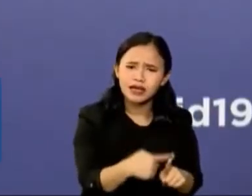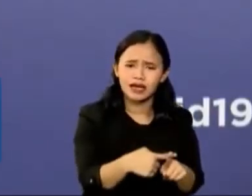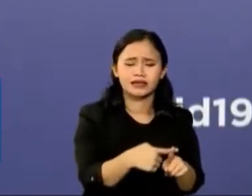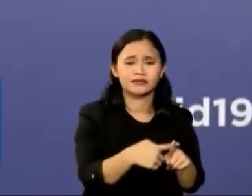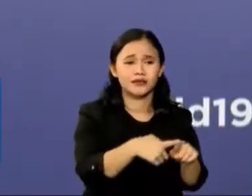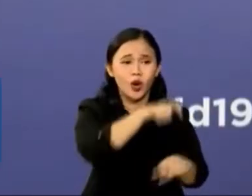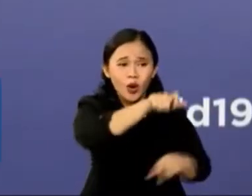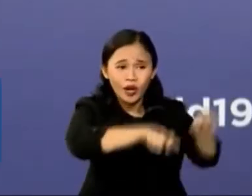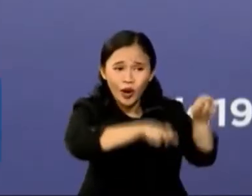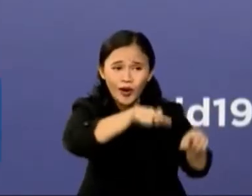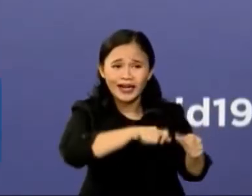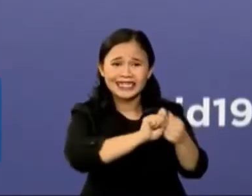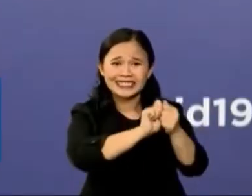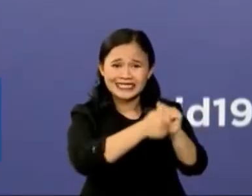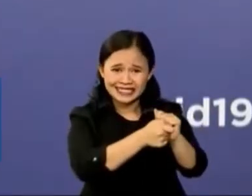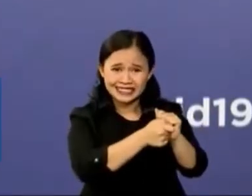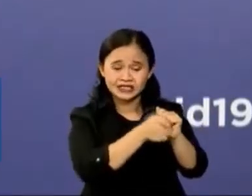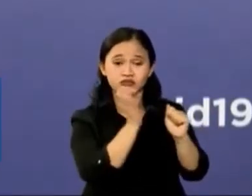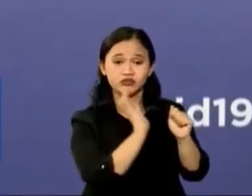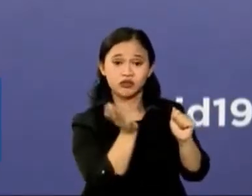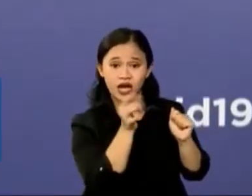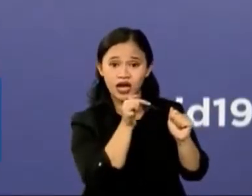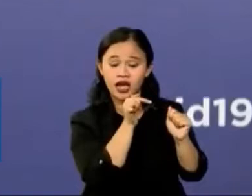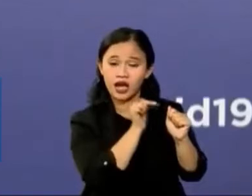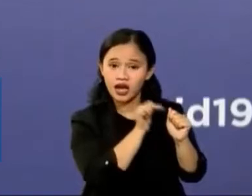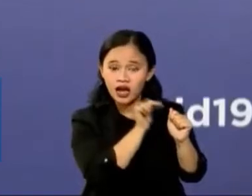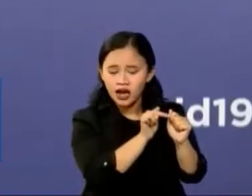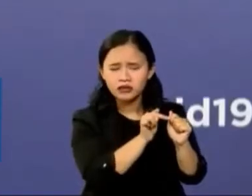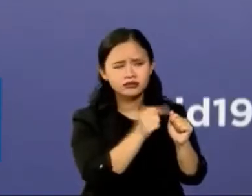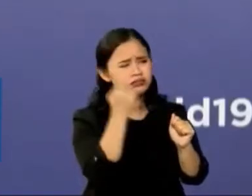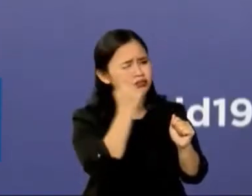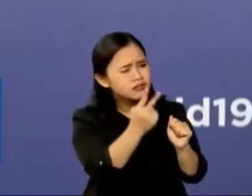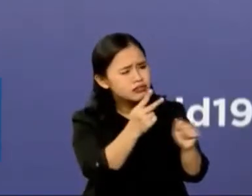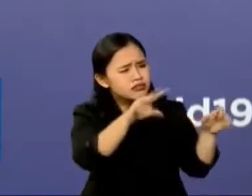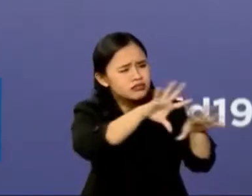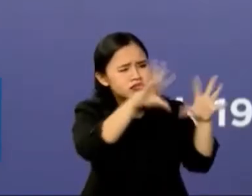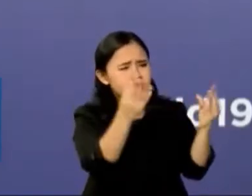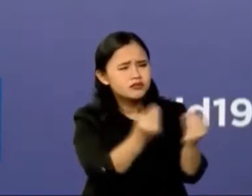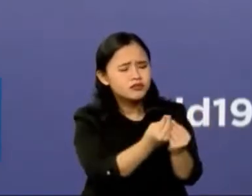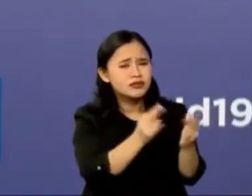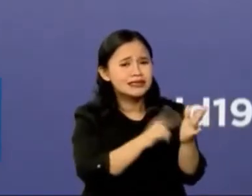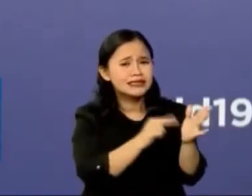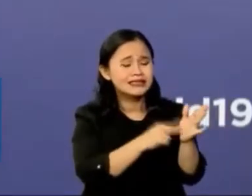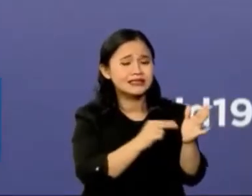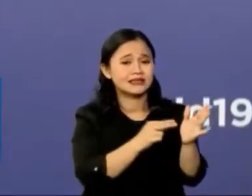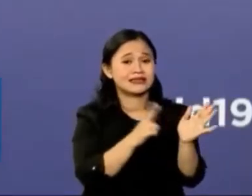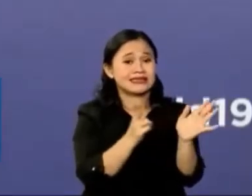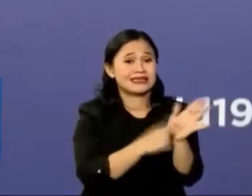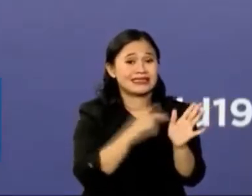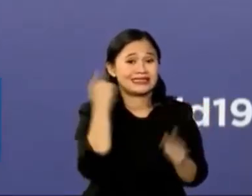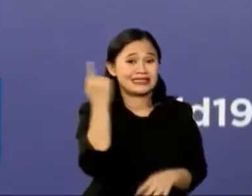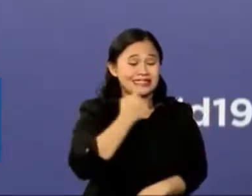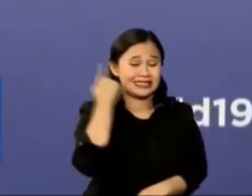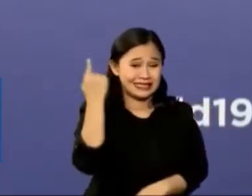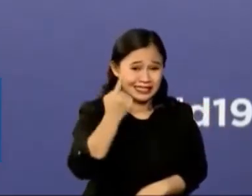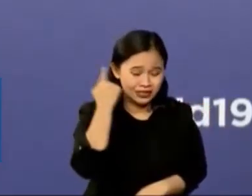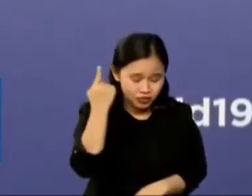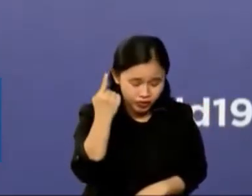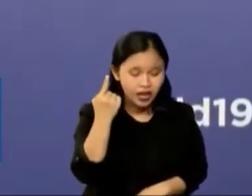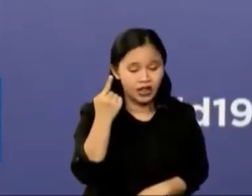jumlah orang yang diupdate, yang dites, kalau kita menghitung seluruh angka nasional, memang per